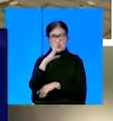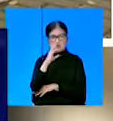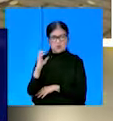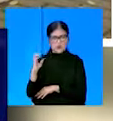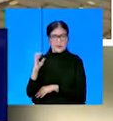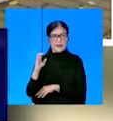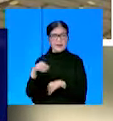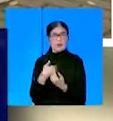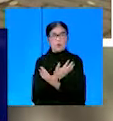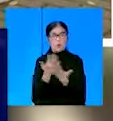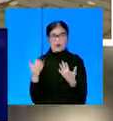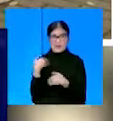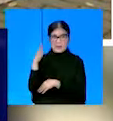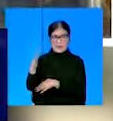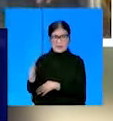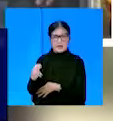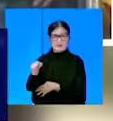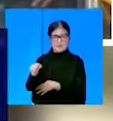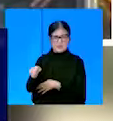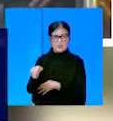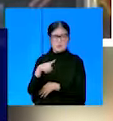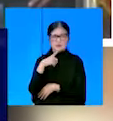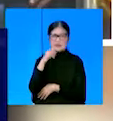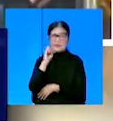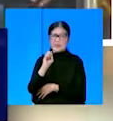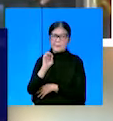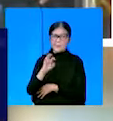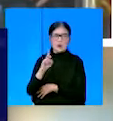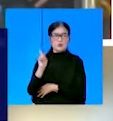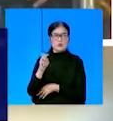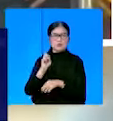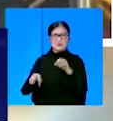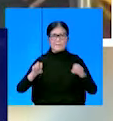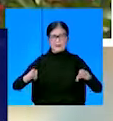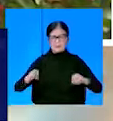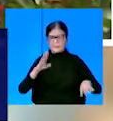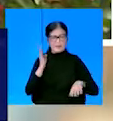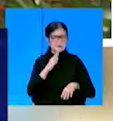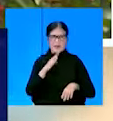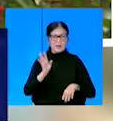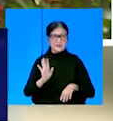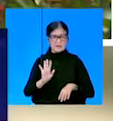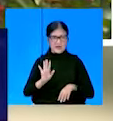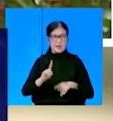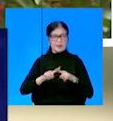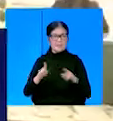yang berkunjung ke sini juga dihimbau agar tidak membuang sampah sembarangan supaya tidak mendapati denda